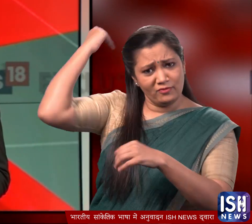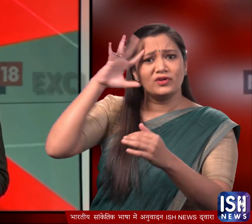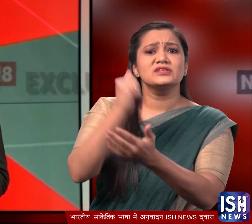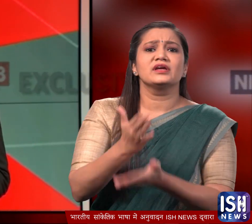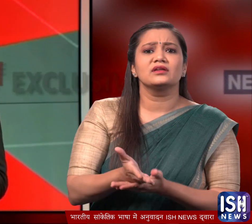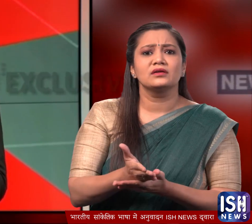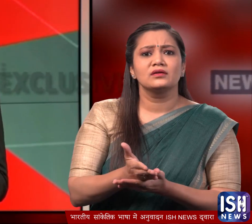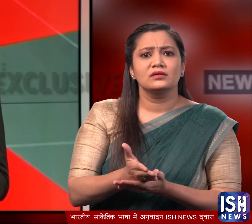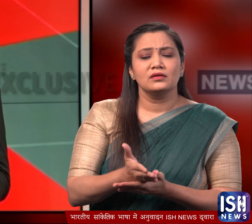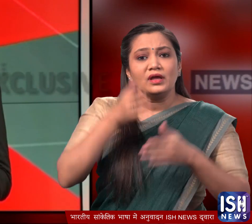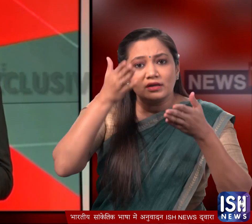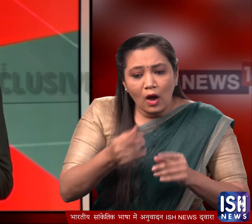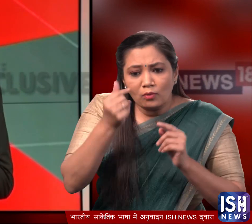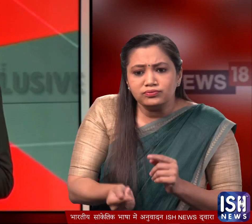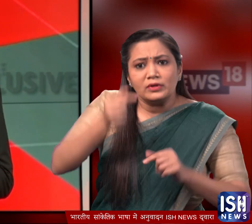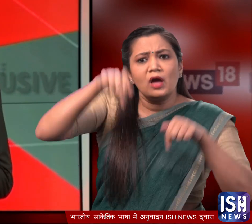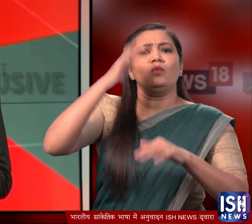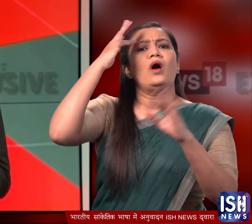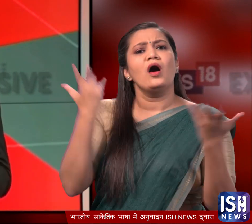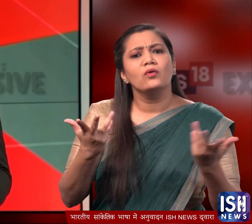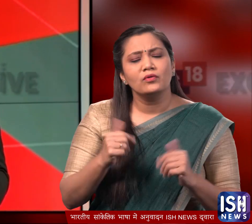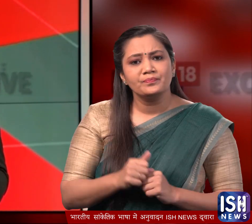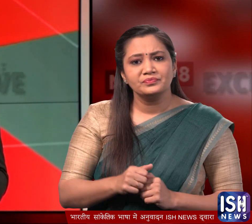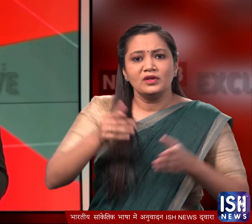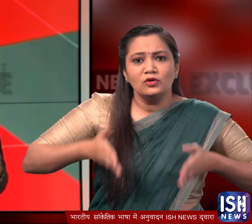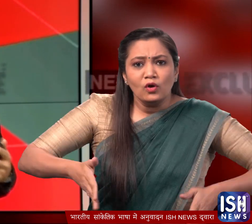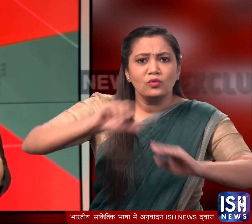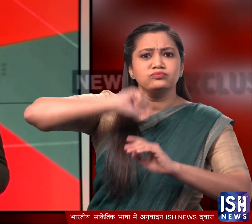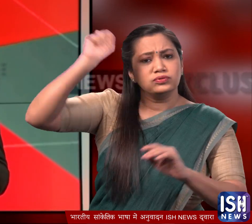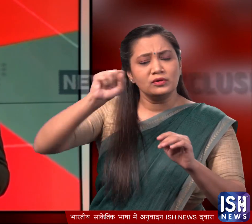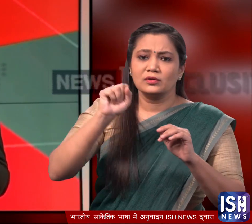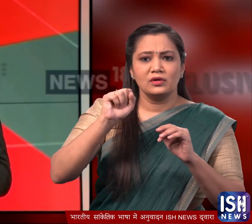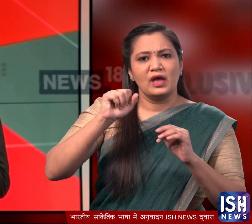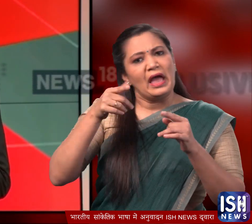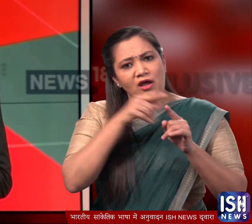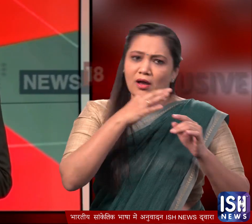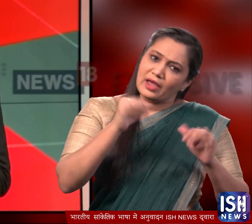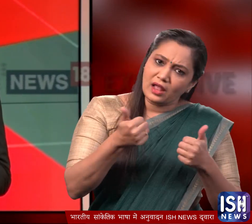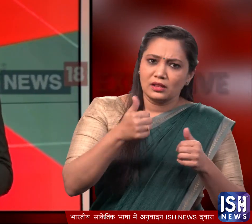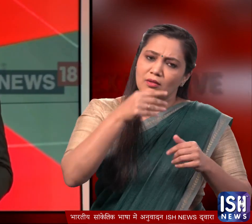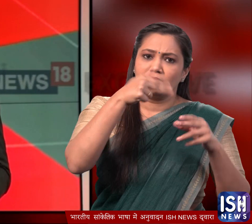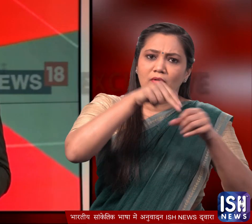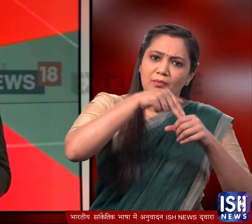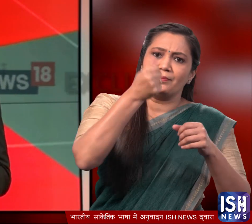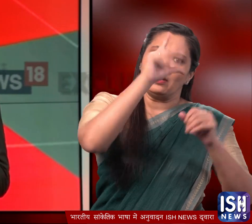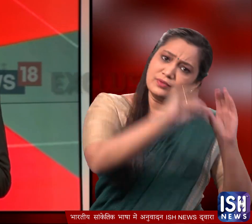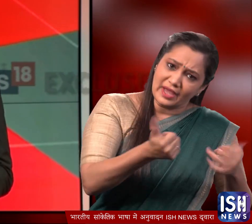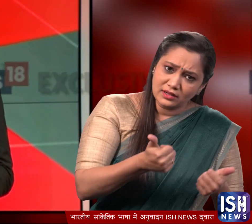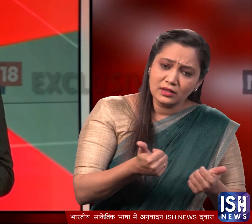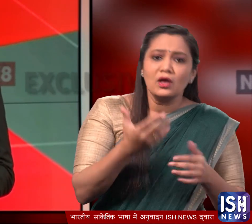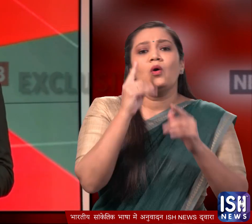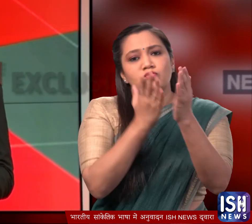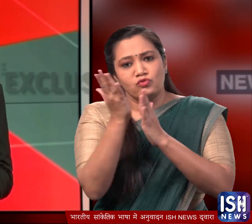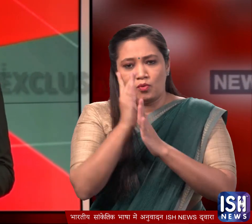सरकार ने दी थी। फिर कांग्रेस को अब पेट्रोल डीजल के दाम बढ़ने की याद क्यों आई? सड़क पर आंदोलन करने से तो पेट्रोल डीजल सस्ता होने से रहा। इसके दो